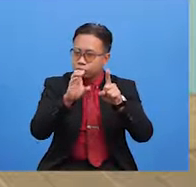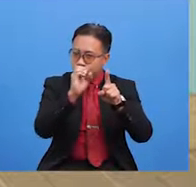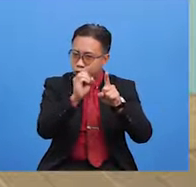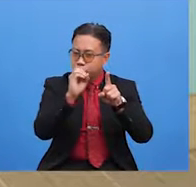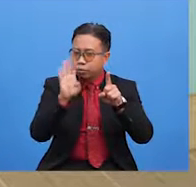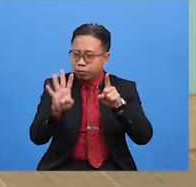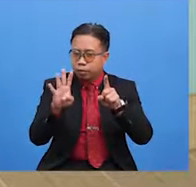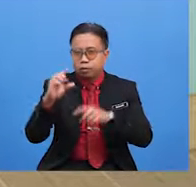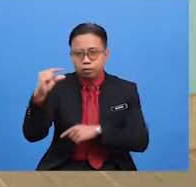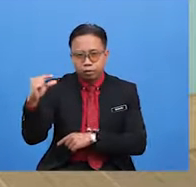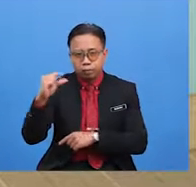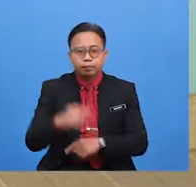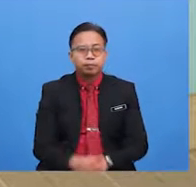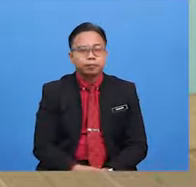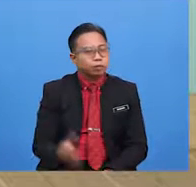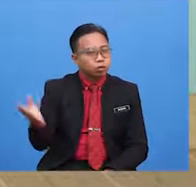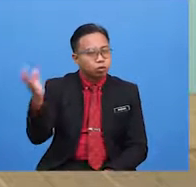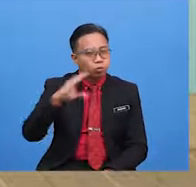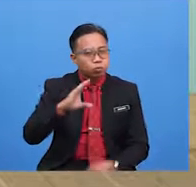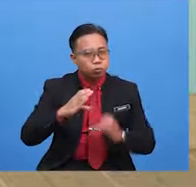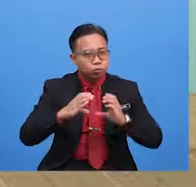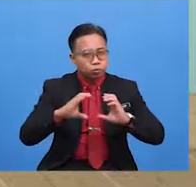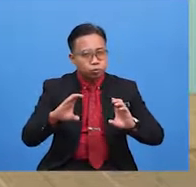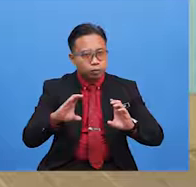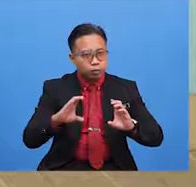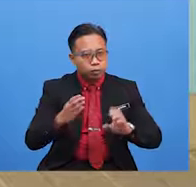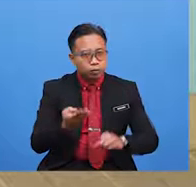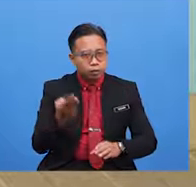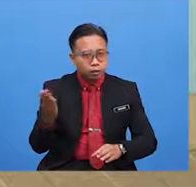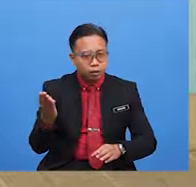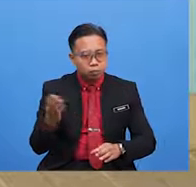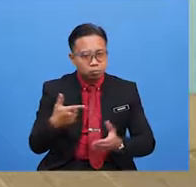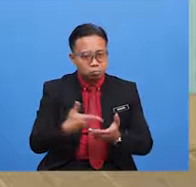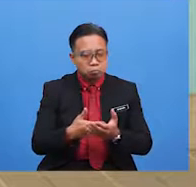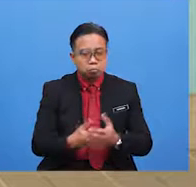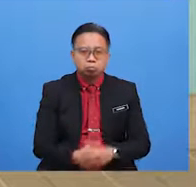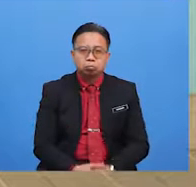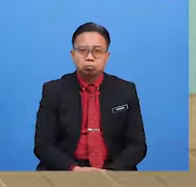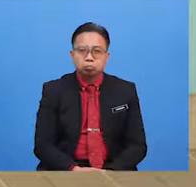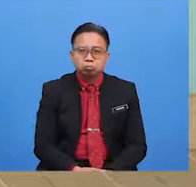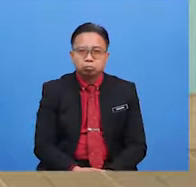104 gram. Jom kita cuba dengan batu yang cikgu bawa dari sekolah cikgu.